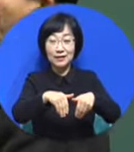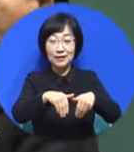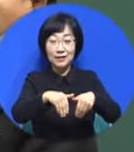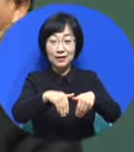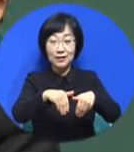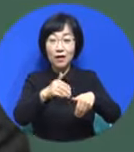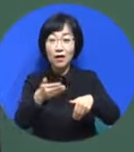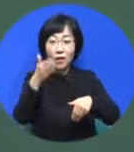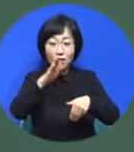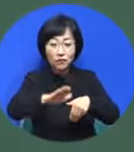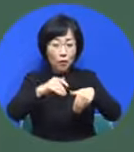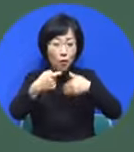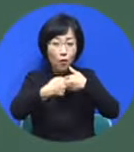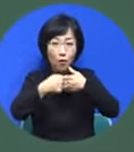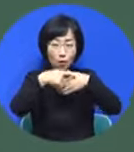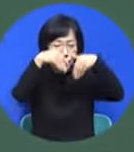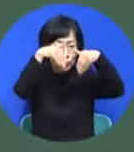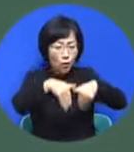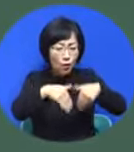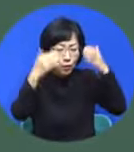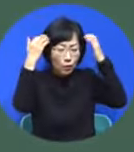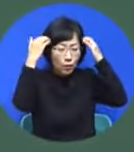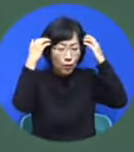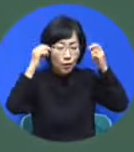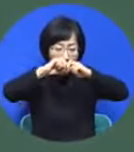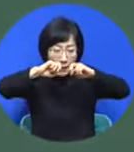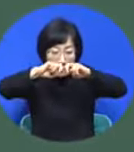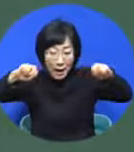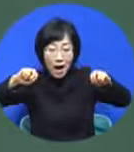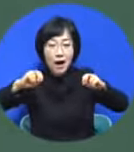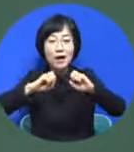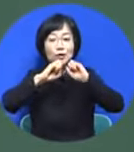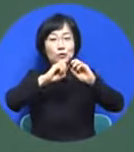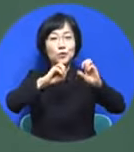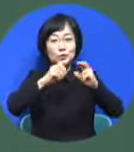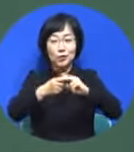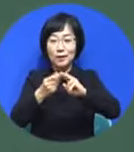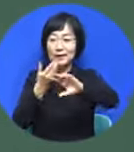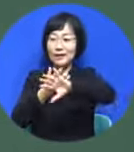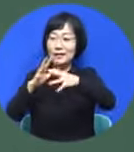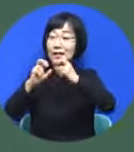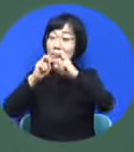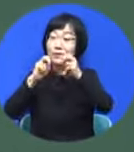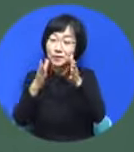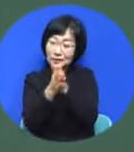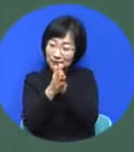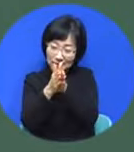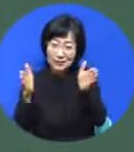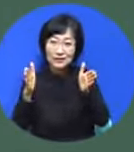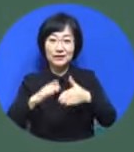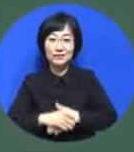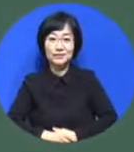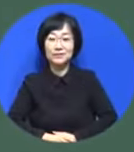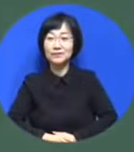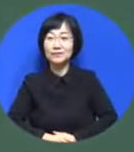전도 선교의 시작입니다. And sadly, unfortunately, this was also the start of evangelism and missions. 어떻게